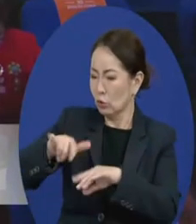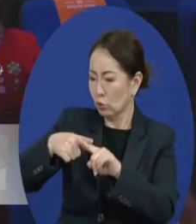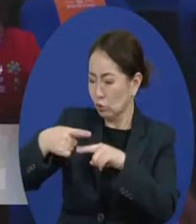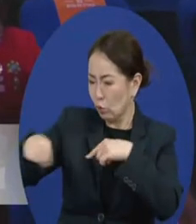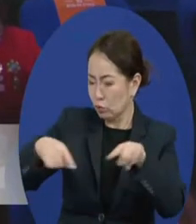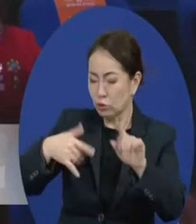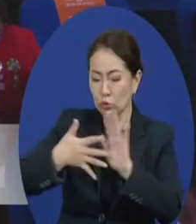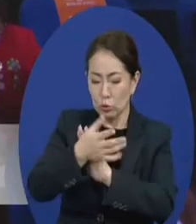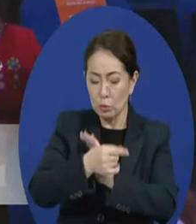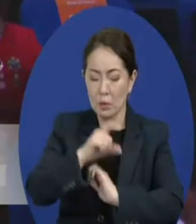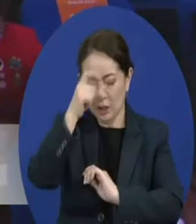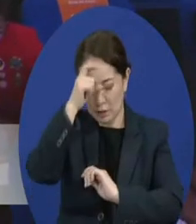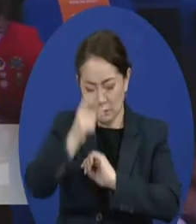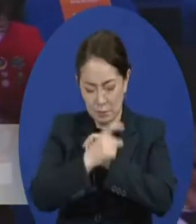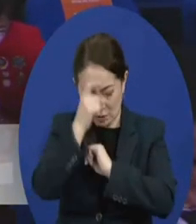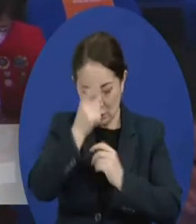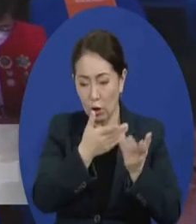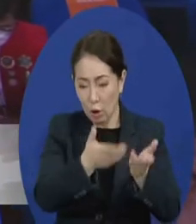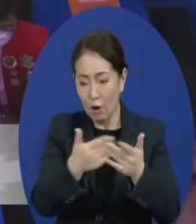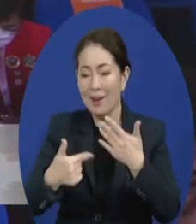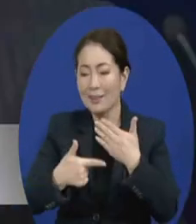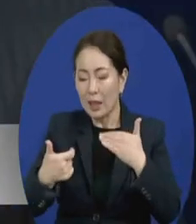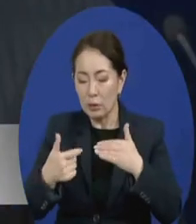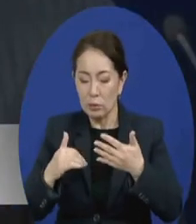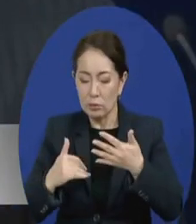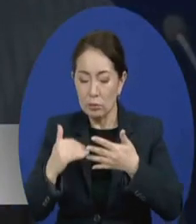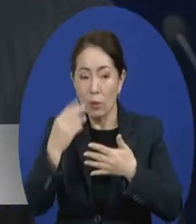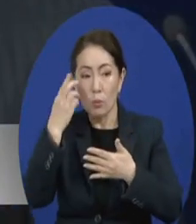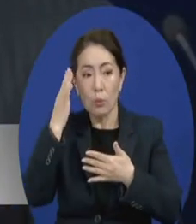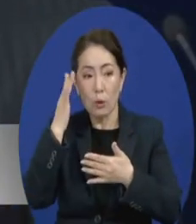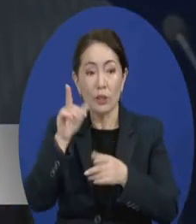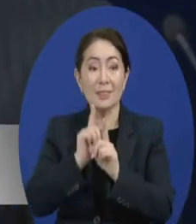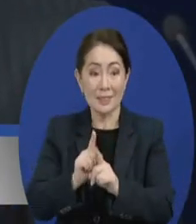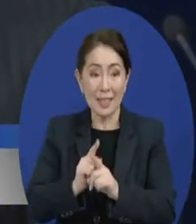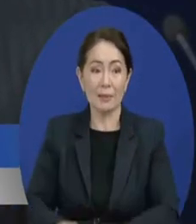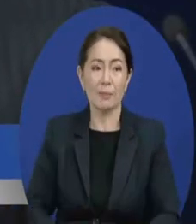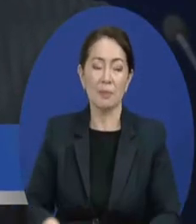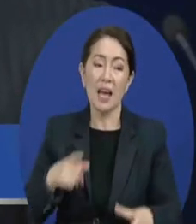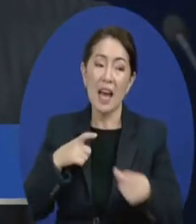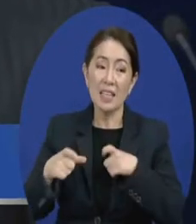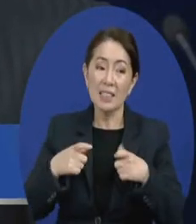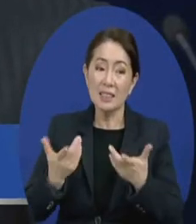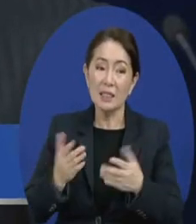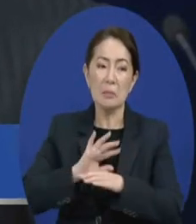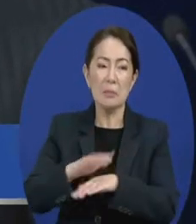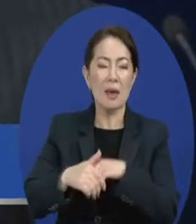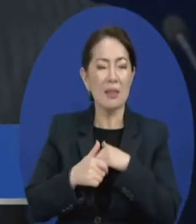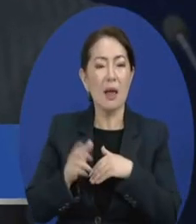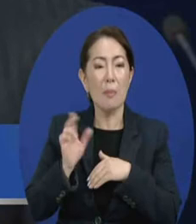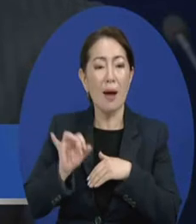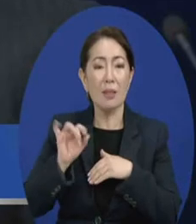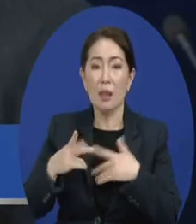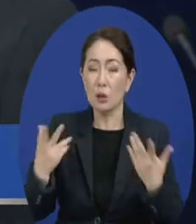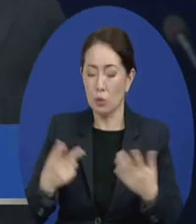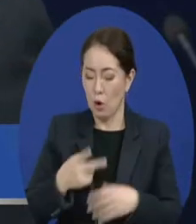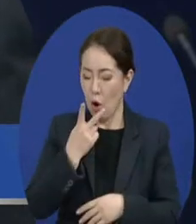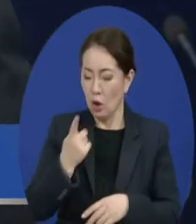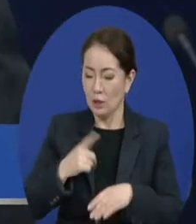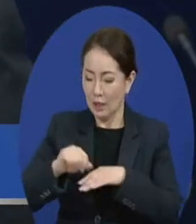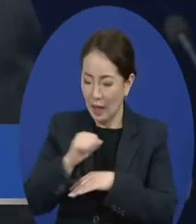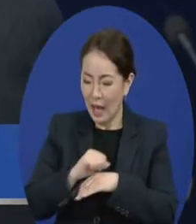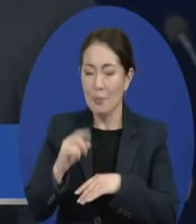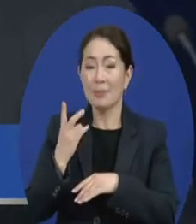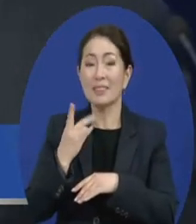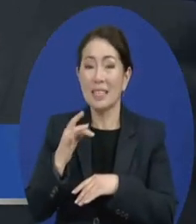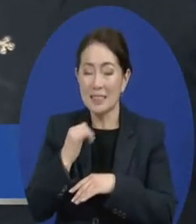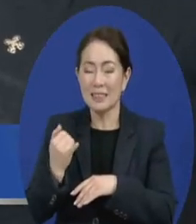олгож, татварын шатлсан бодлогыг хэрэгжүүлнэ гэсэн юм. Эдийн засгийн бие даасан байдал гэдэг бол өөрөө одоо жишээ нь 21 аймаг нийслэл Улаанбаатар